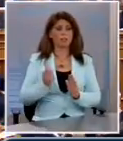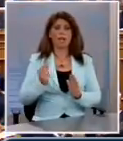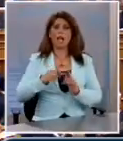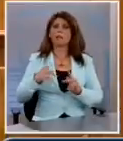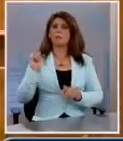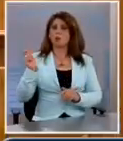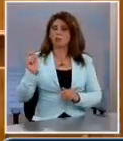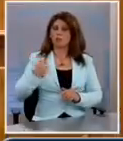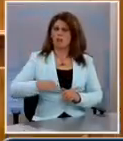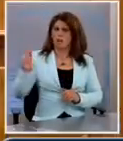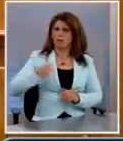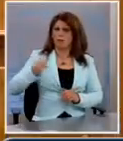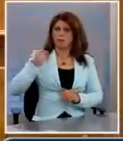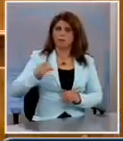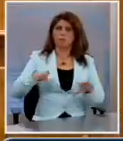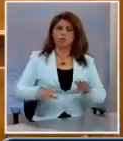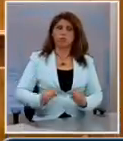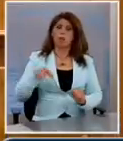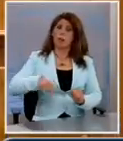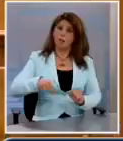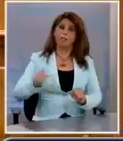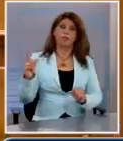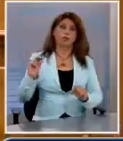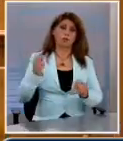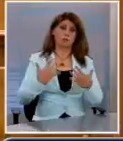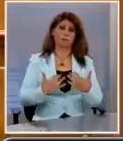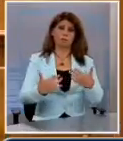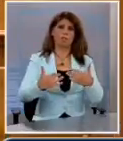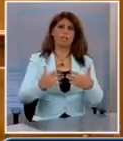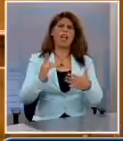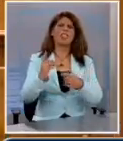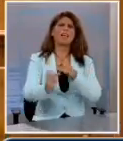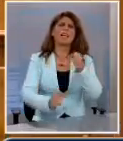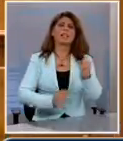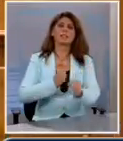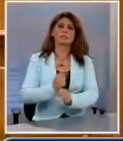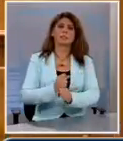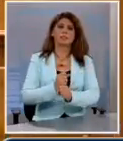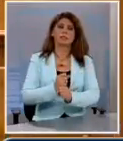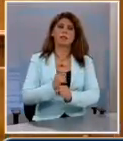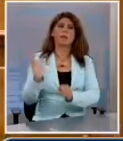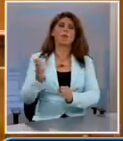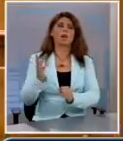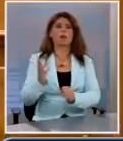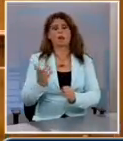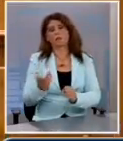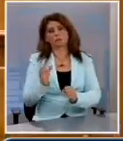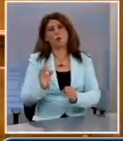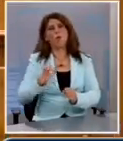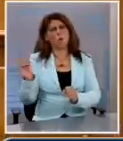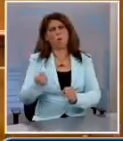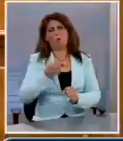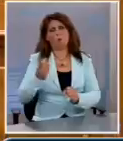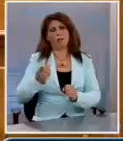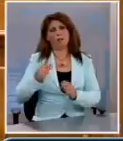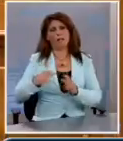άρνησης που κυριαρχούσε σε αυτό εδώ πέρα το κοινοβούλιο για δεκαετίες από σχεδόν κάθε αξιωματική αντιπολίτευση. Αλλά